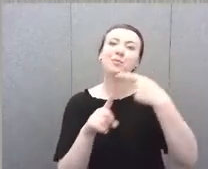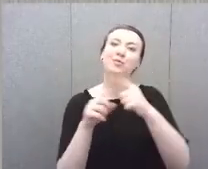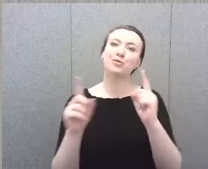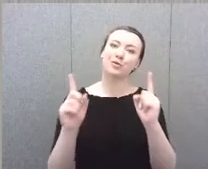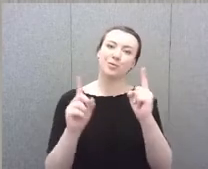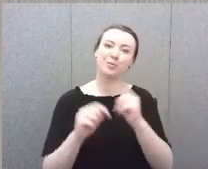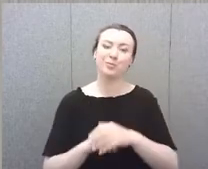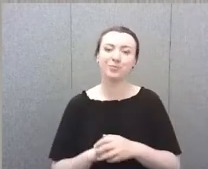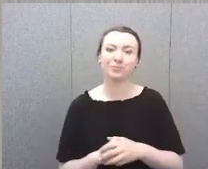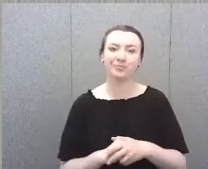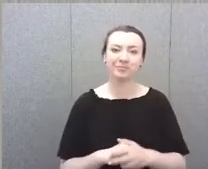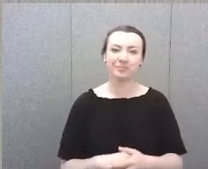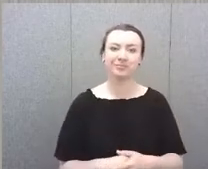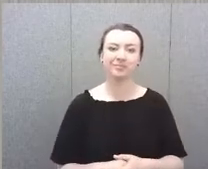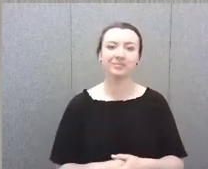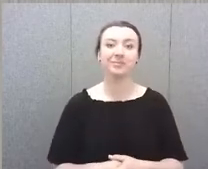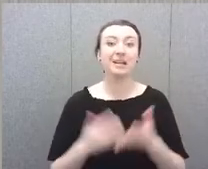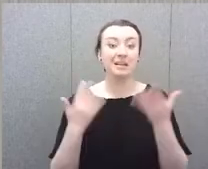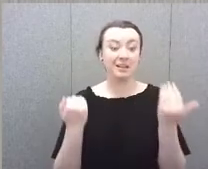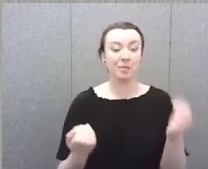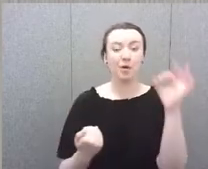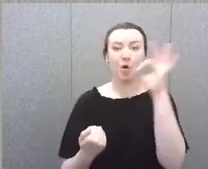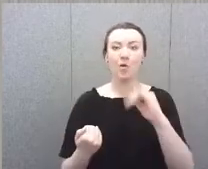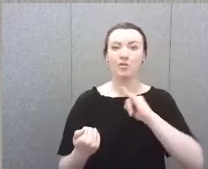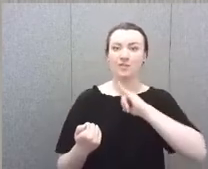форуме женщин, который будет